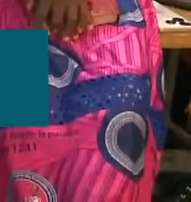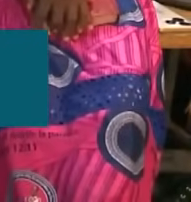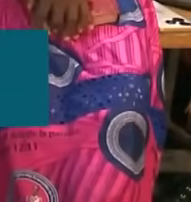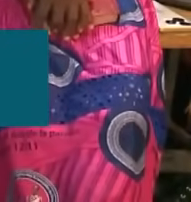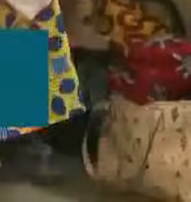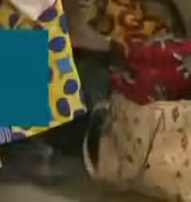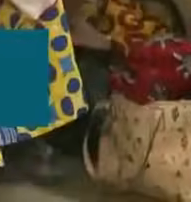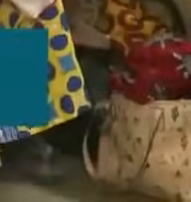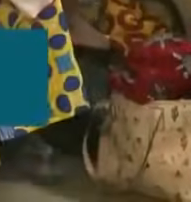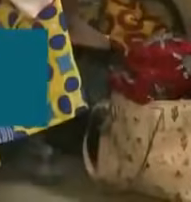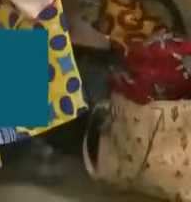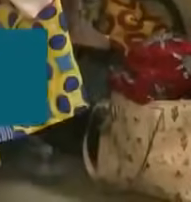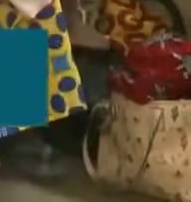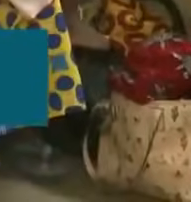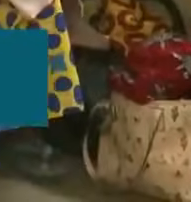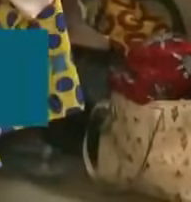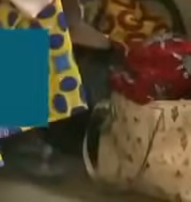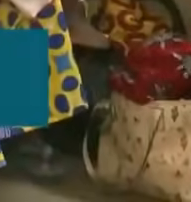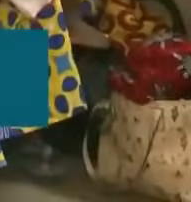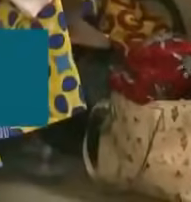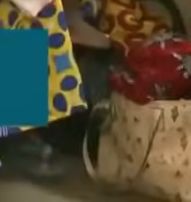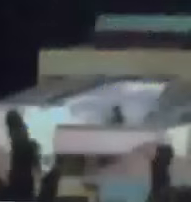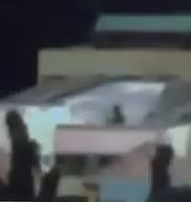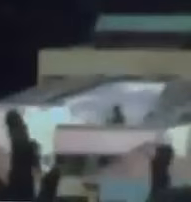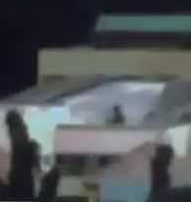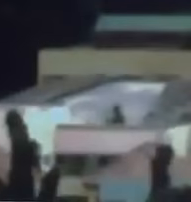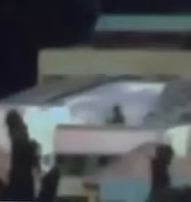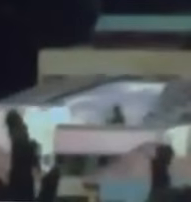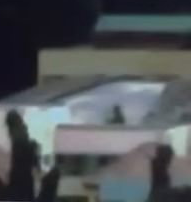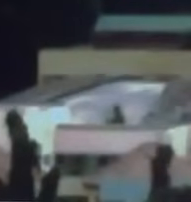dernier au quartier Nagrin de Ouagadougou.